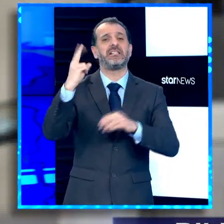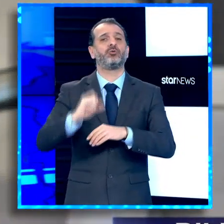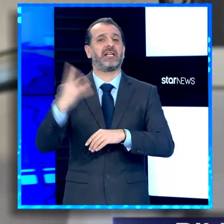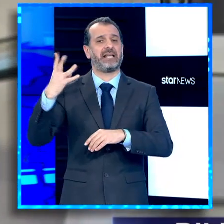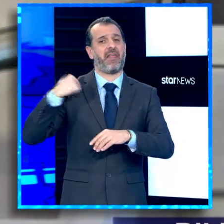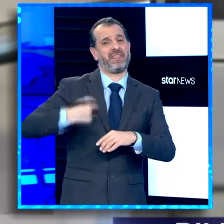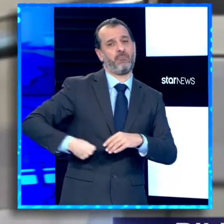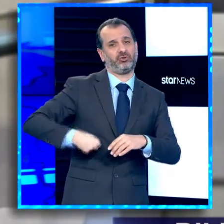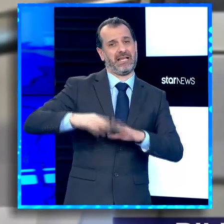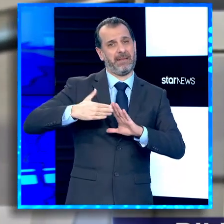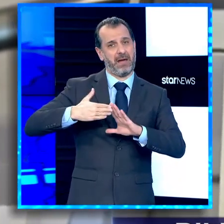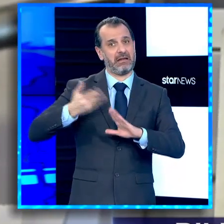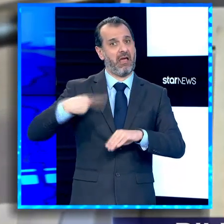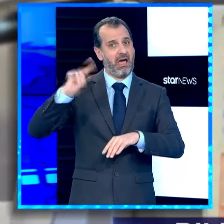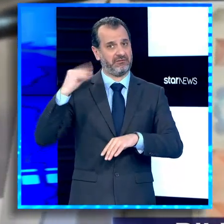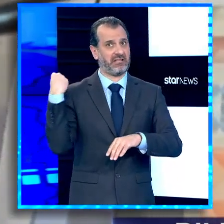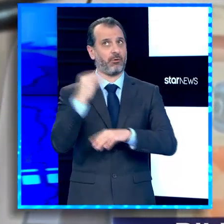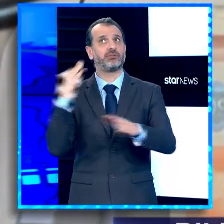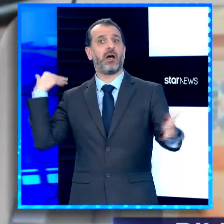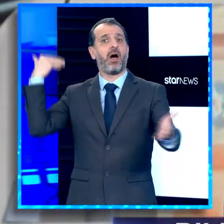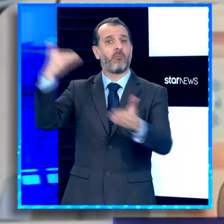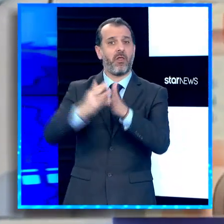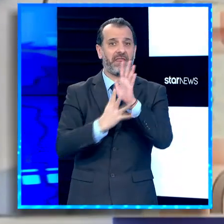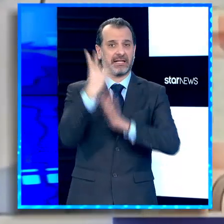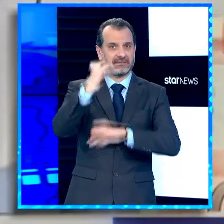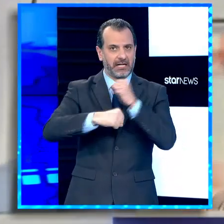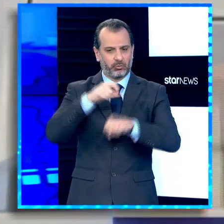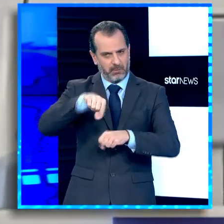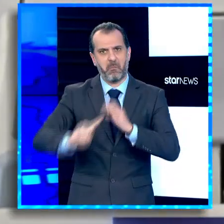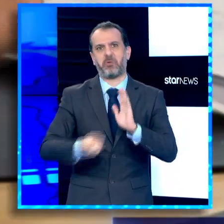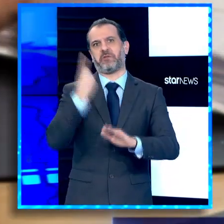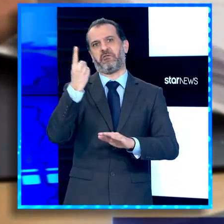λάβουν αύξηση μετά από 14 χρόνια. Μαρία, σε ευχαριστώ πολύ.